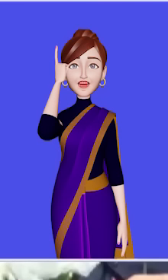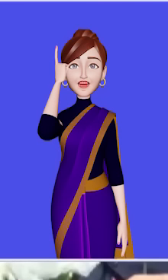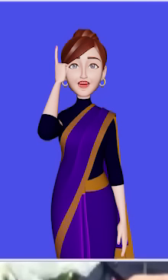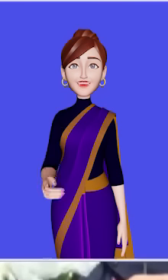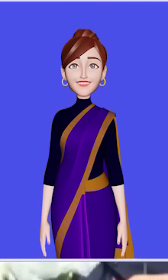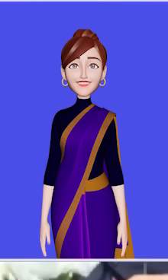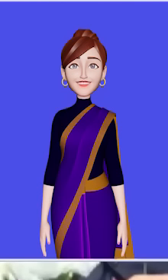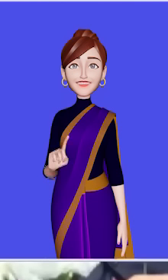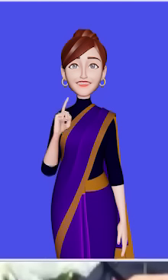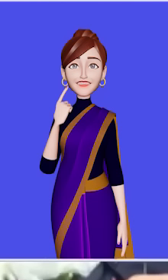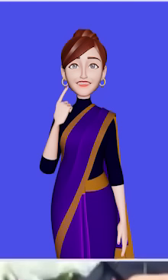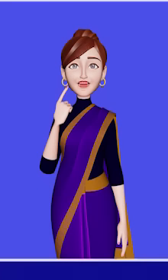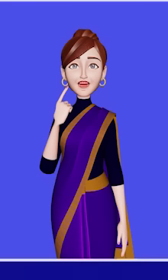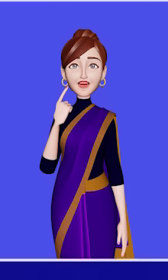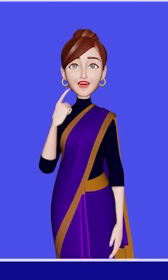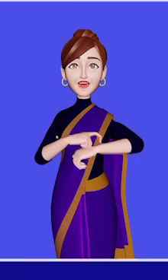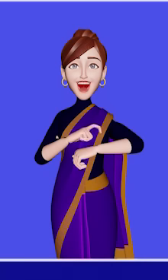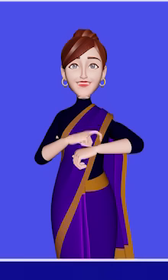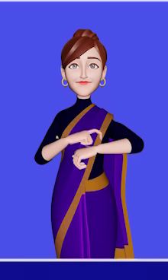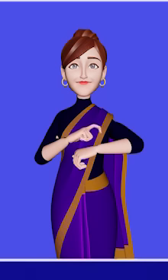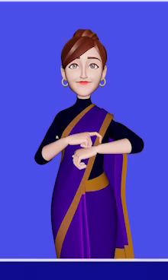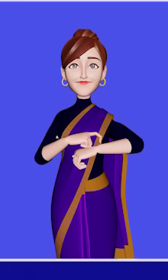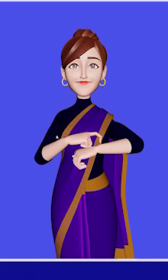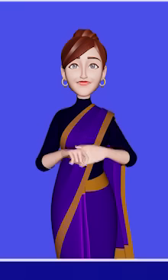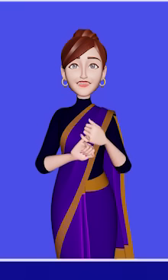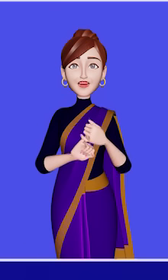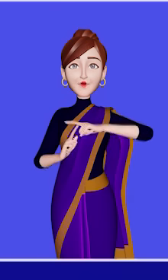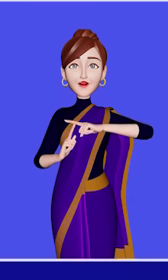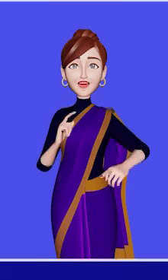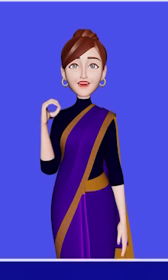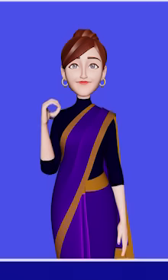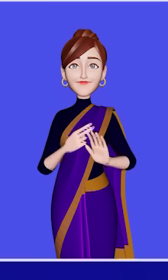से विकास की रफ्तार बदलती है।